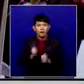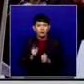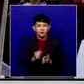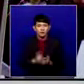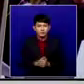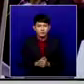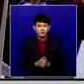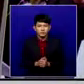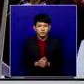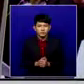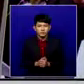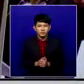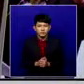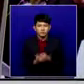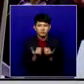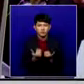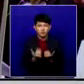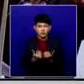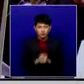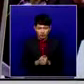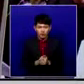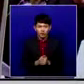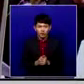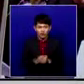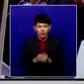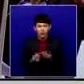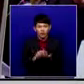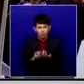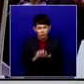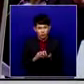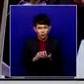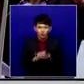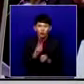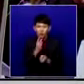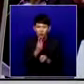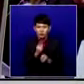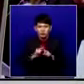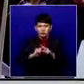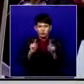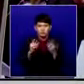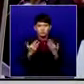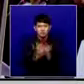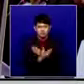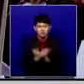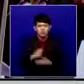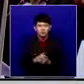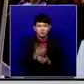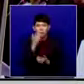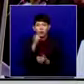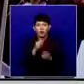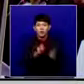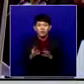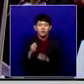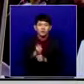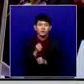าพสมการมันเปลี่ยนเพราะท่านยังใช้วิธีที่ขับเคลื่อนแบบเ